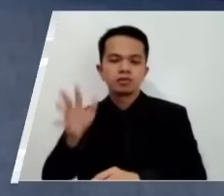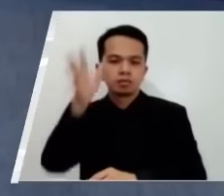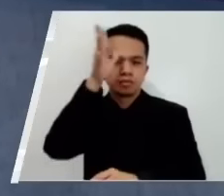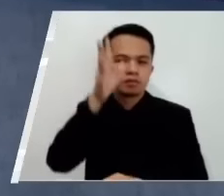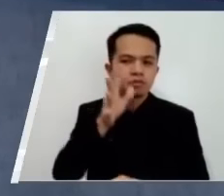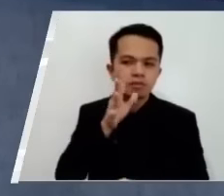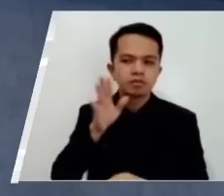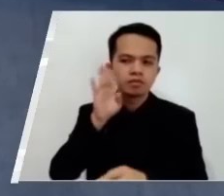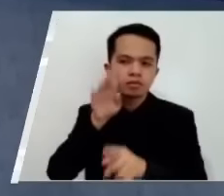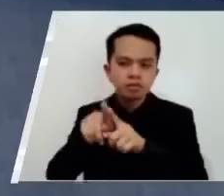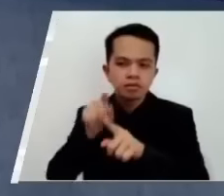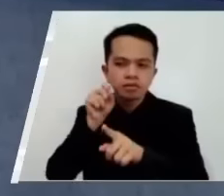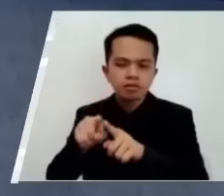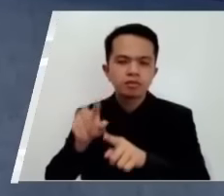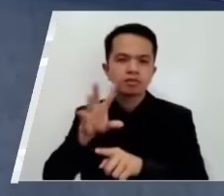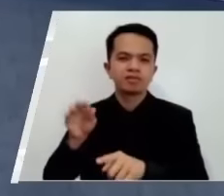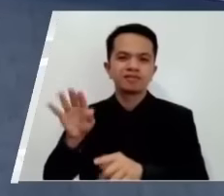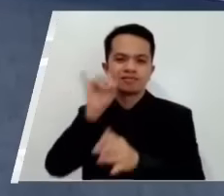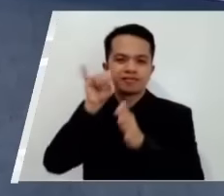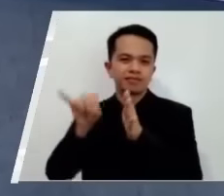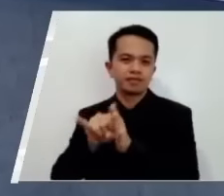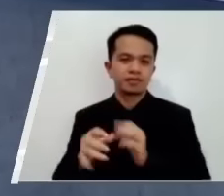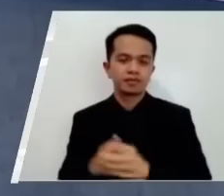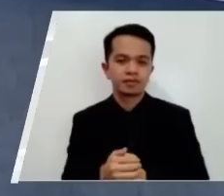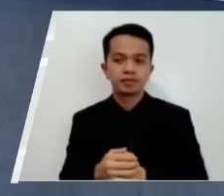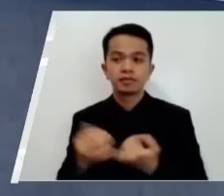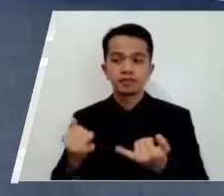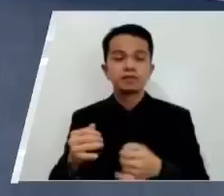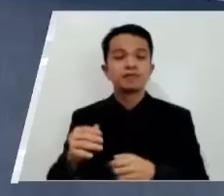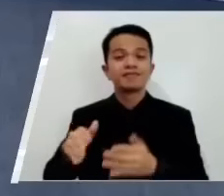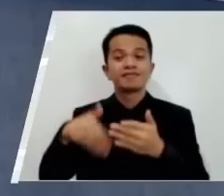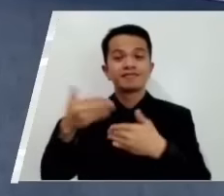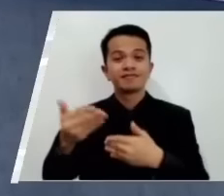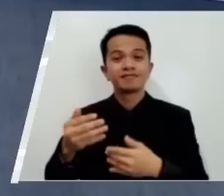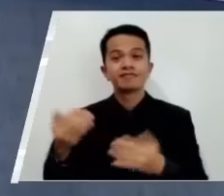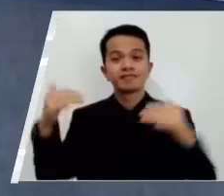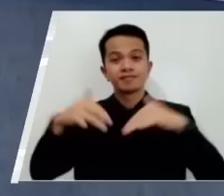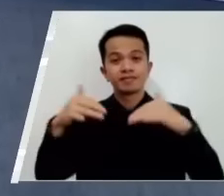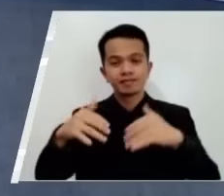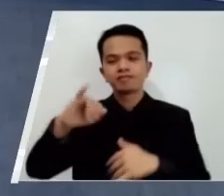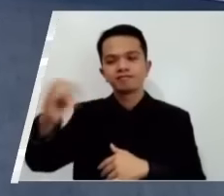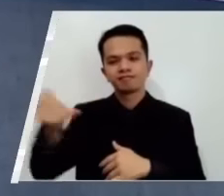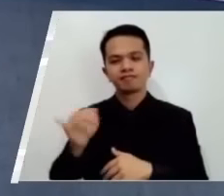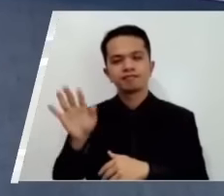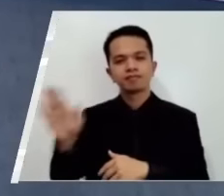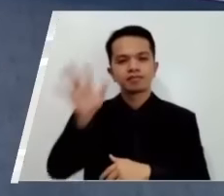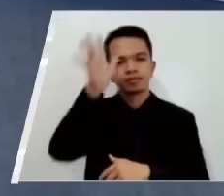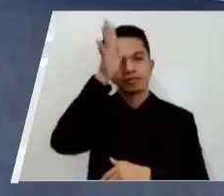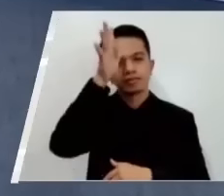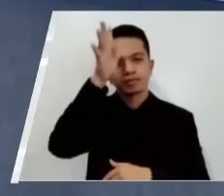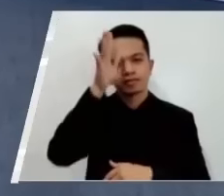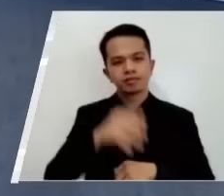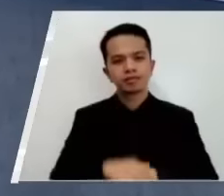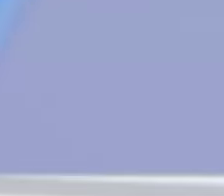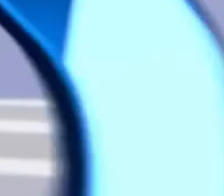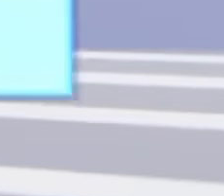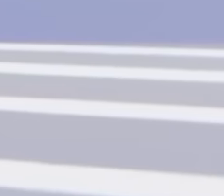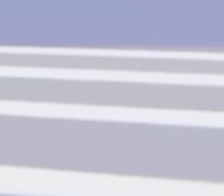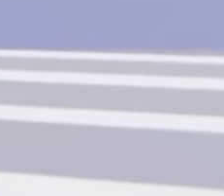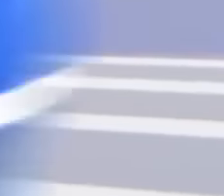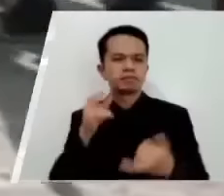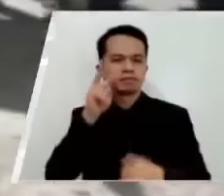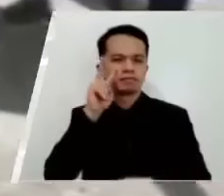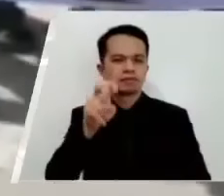kanyang pagkakilanlan. Pinaimbitahan naman sa susunod na pagdinig ang tatay ng alkalde. Saksi si Bob Gonzalez.